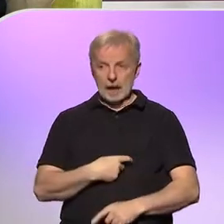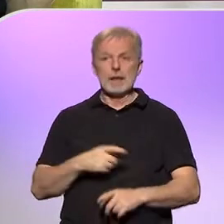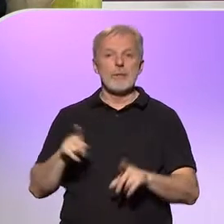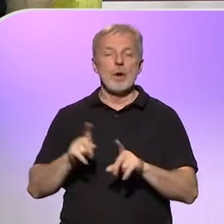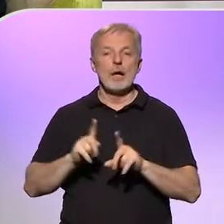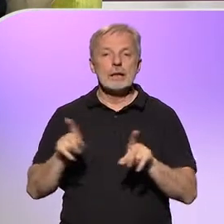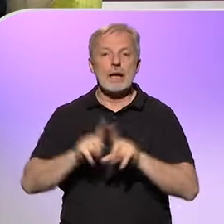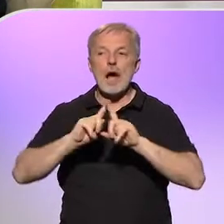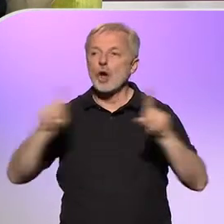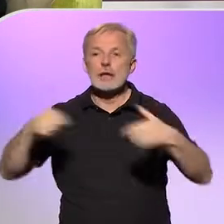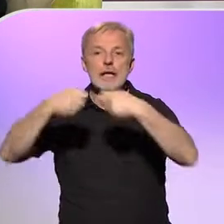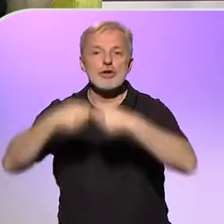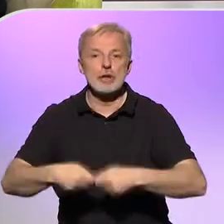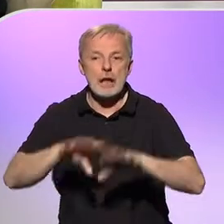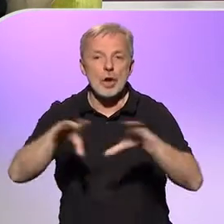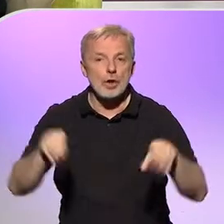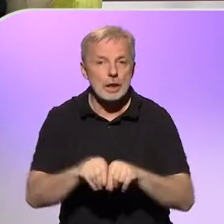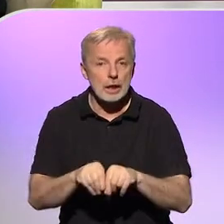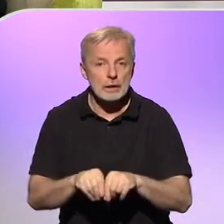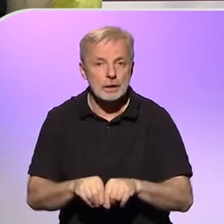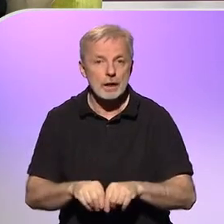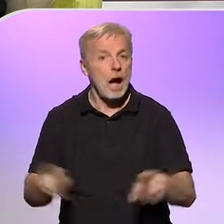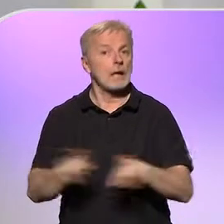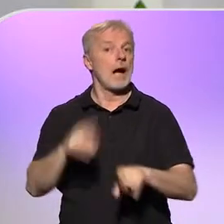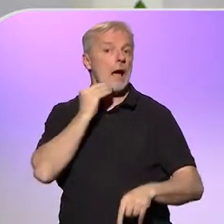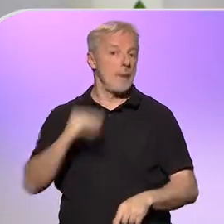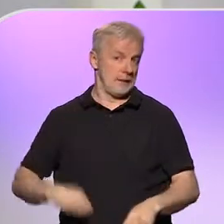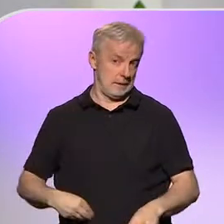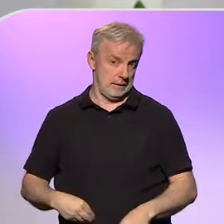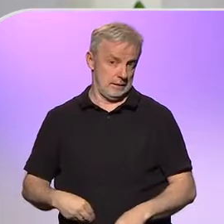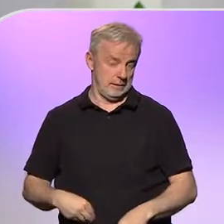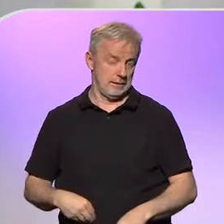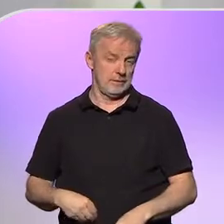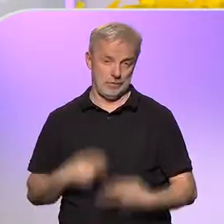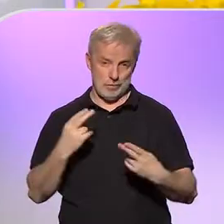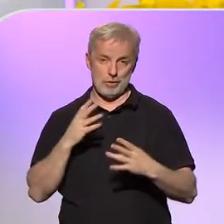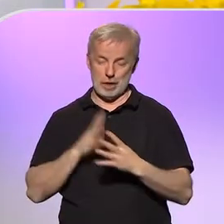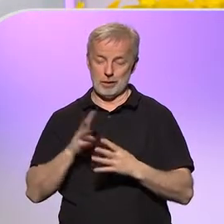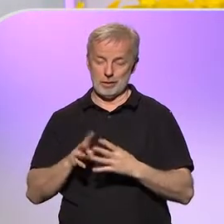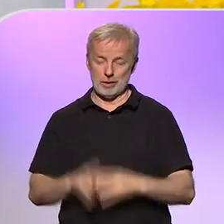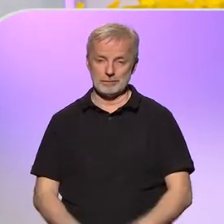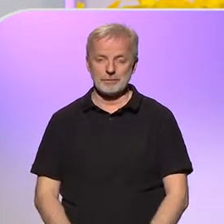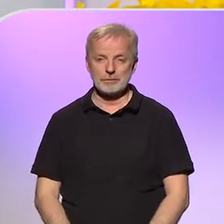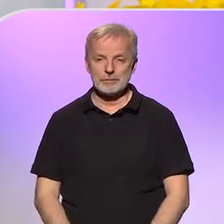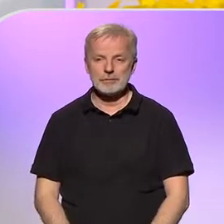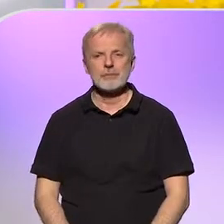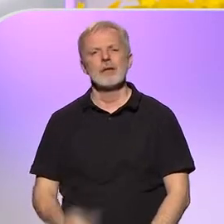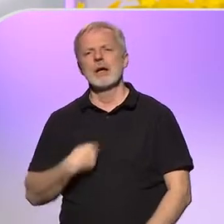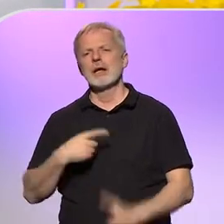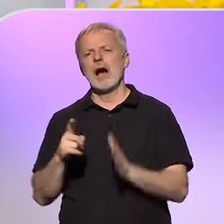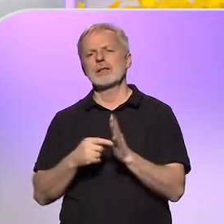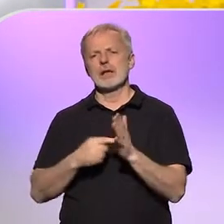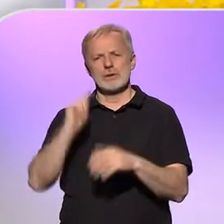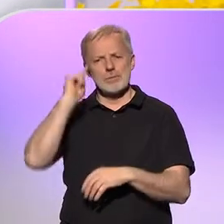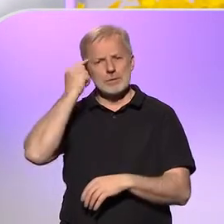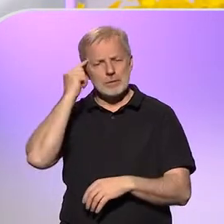třeba i váš pes a podobně. Aha. Takže je důležité si to prověřit. Sama často přemýšlím nad tím, co to vlastně